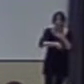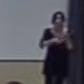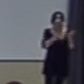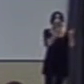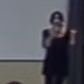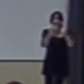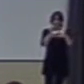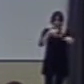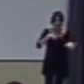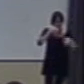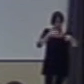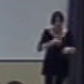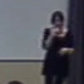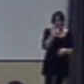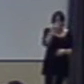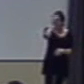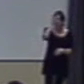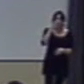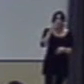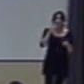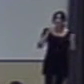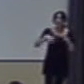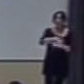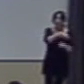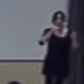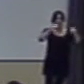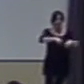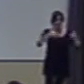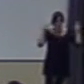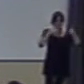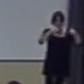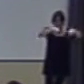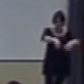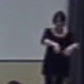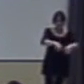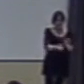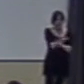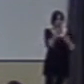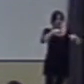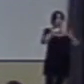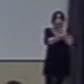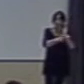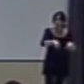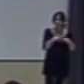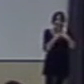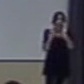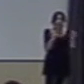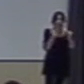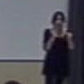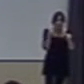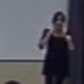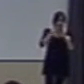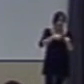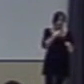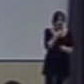aquí sabeu prou bé quin és el context que ens porta, en tot cas, avui a fer aquest taller, aquest debat, que teníem moltes